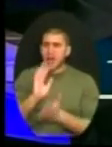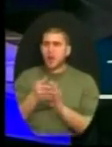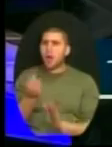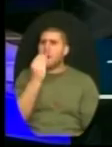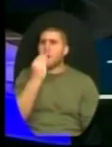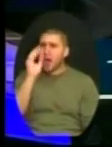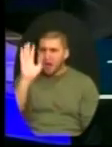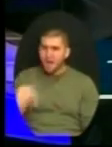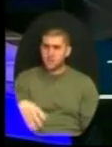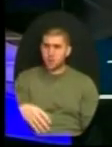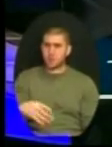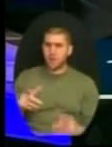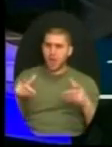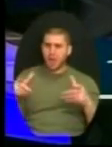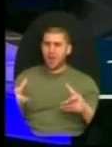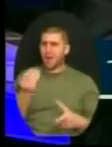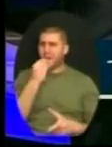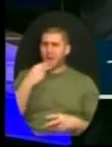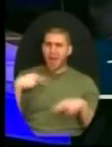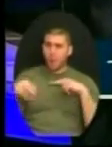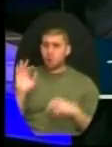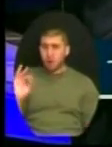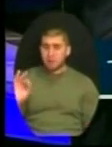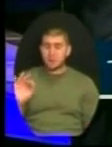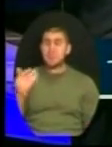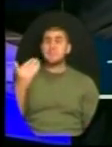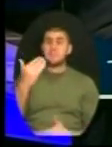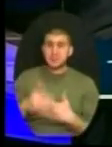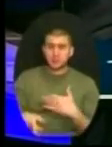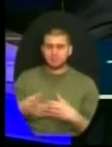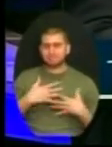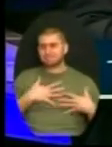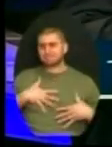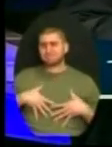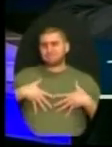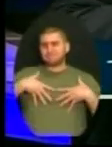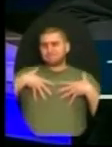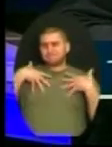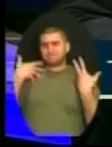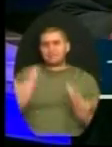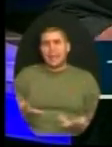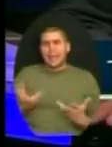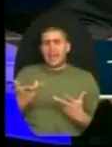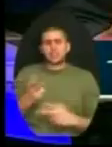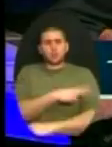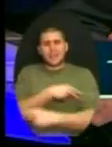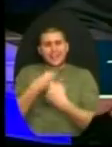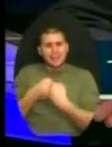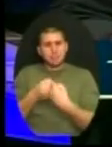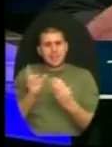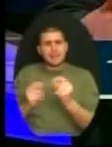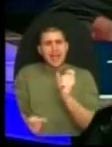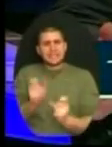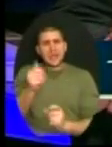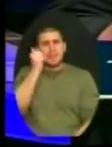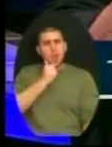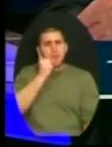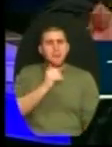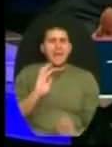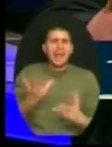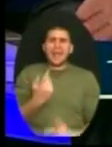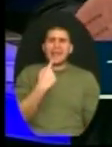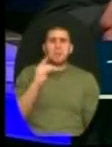לשוטרים את החמגשיות שלהם, אז בסוף איך אתה רוצה שאותו שוטר יתמודד מול האזרח ביום יום, איך הוא יגיב